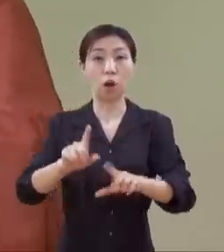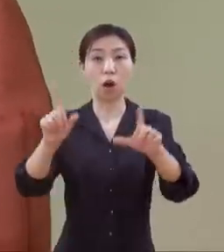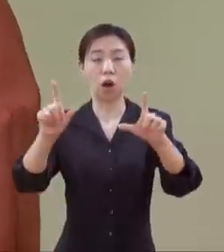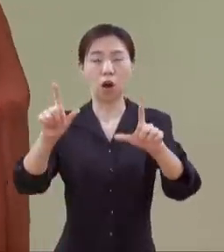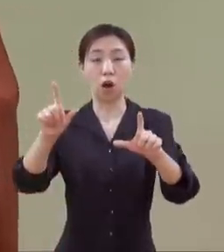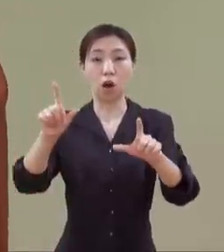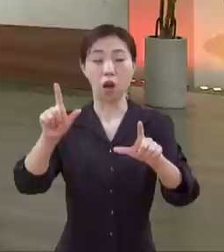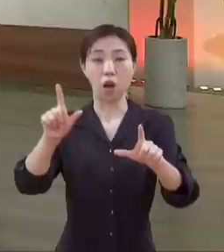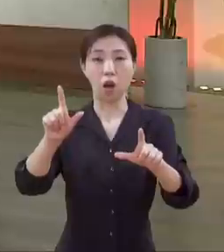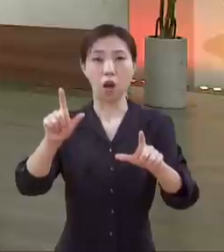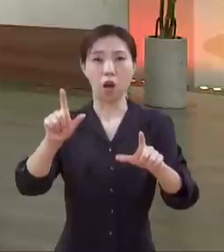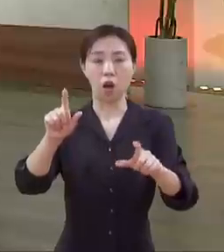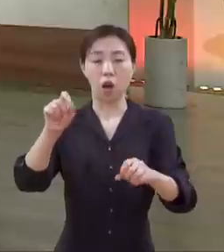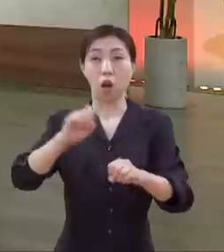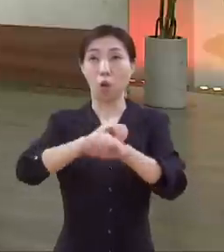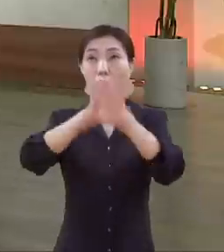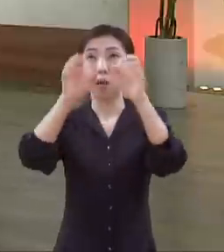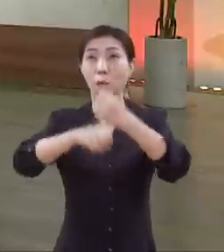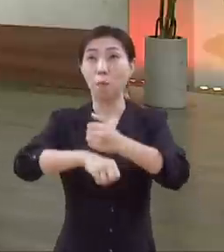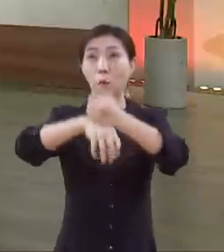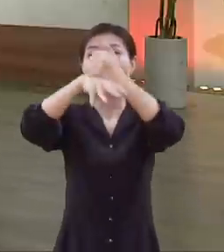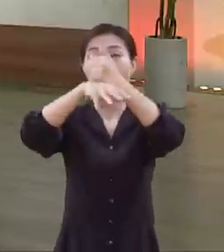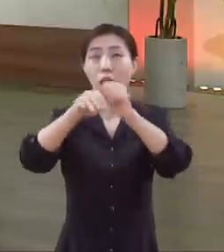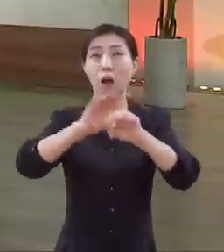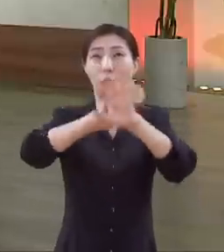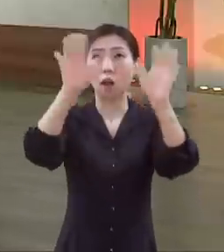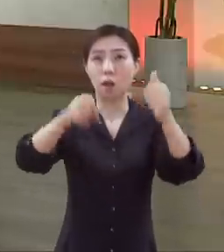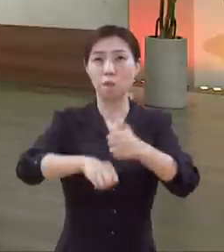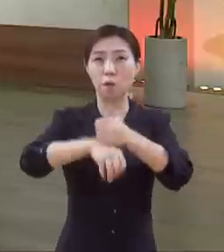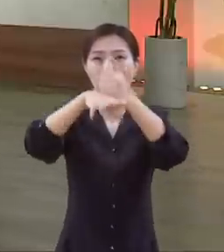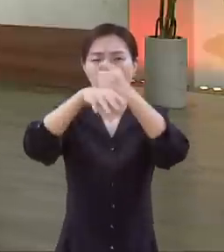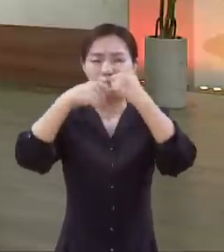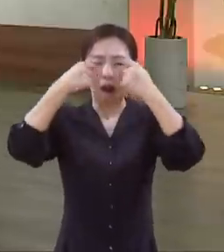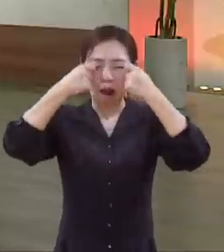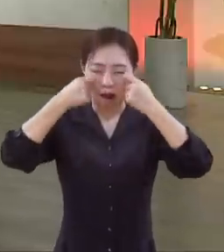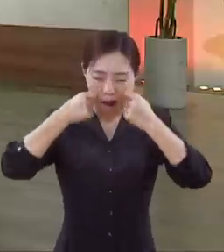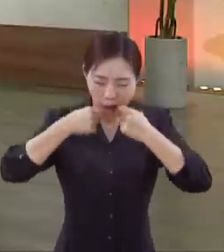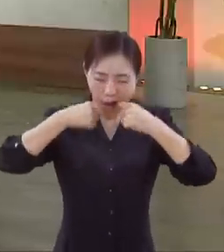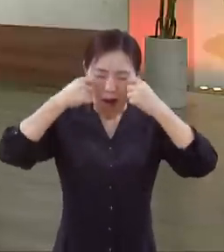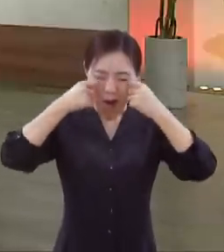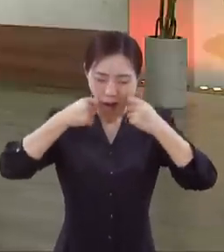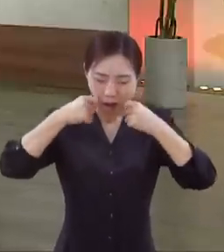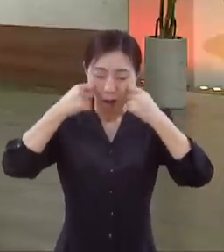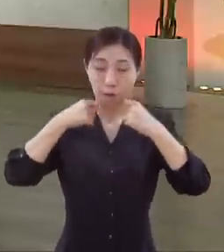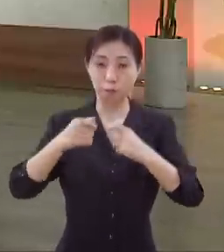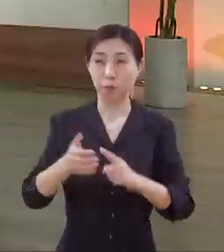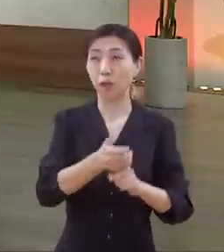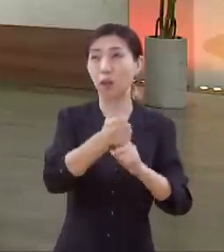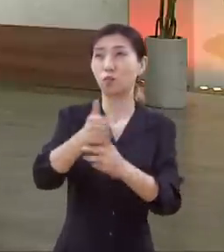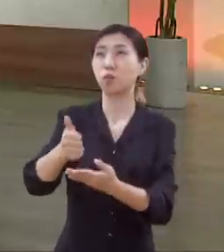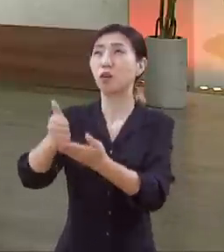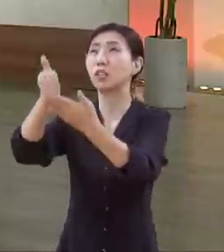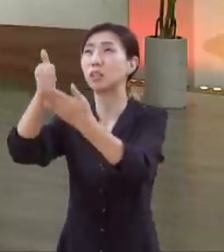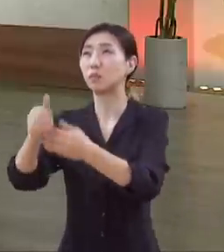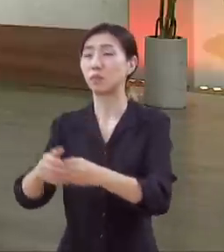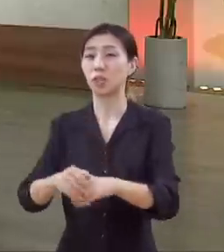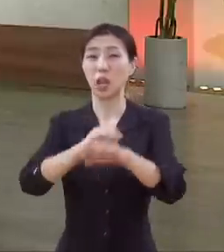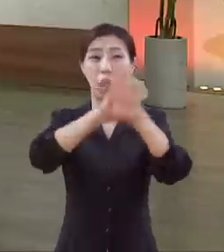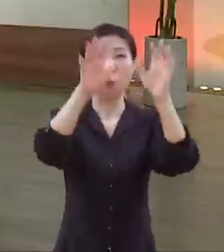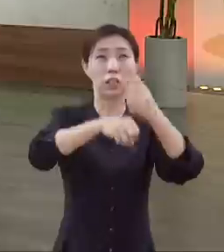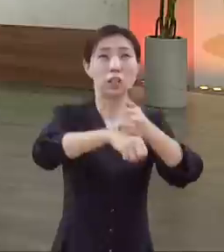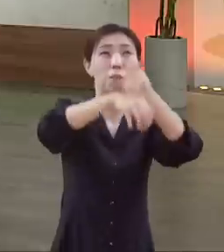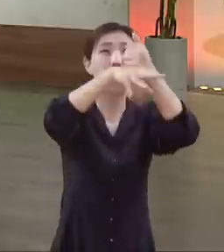쏟았대요 부천의 관세음보살님 제발 도와주세요 제발